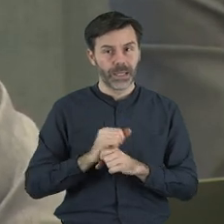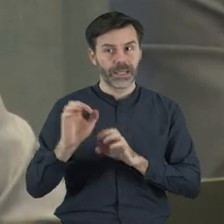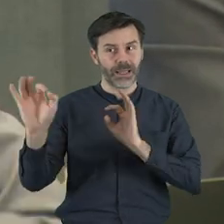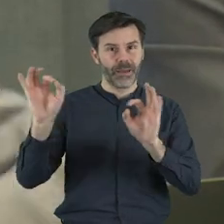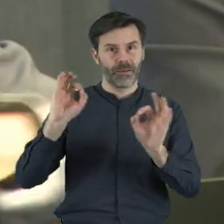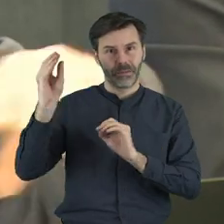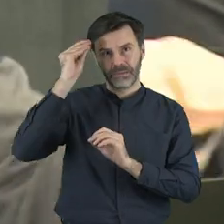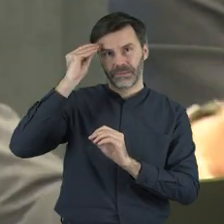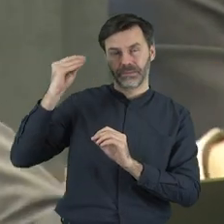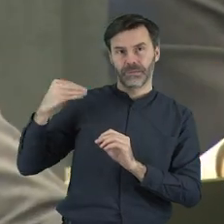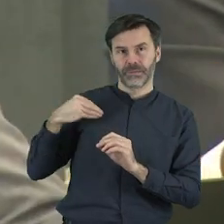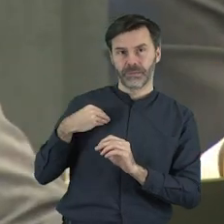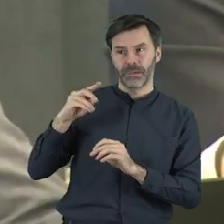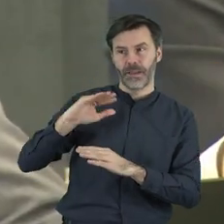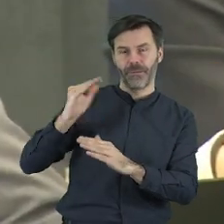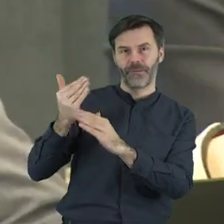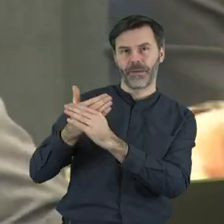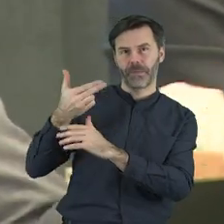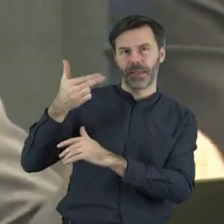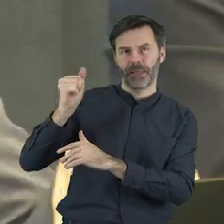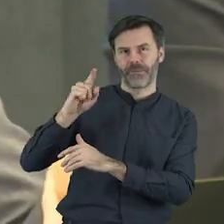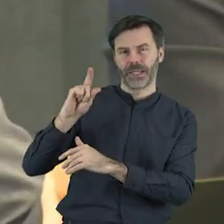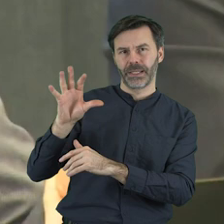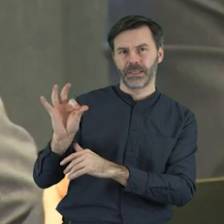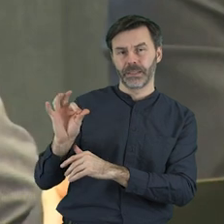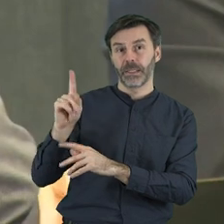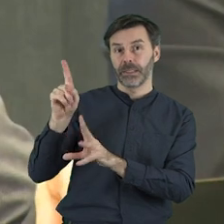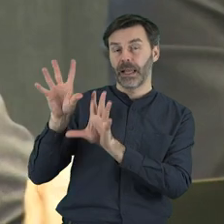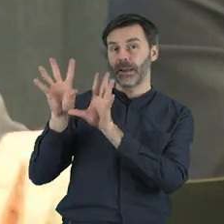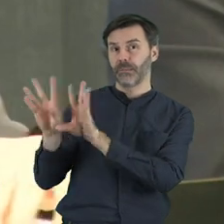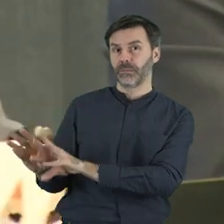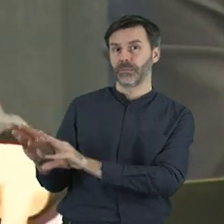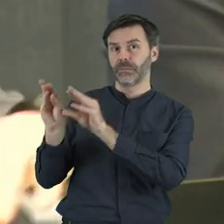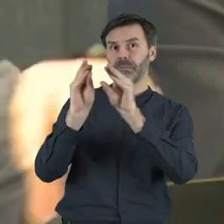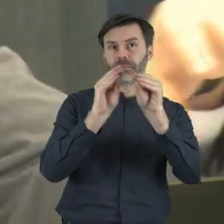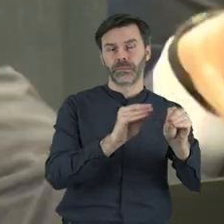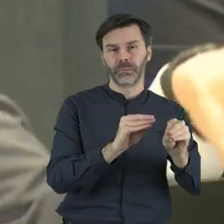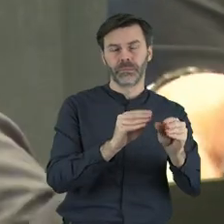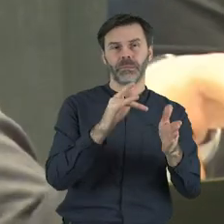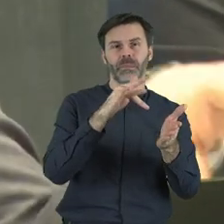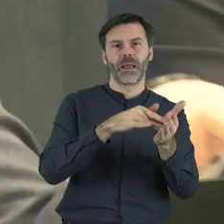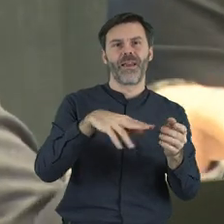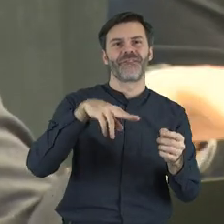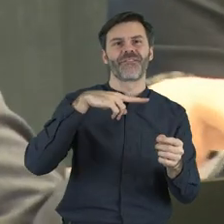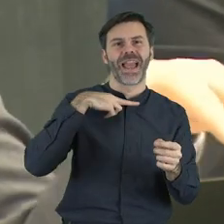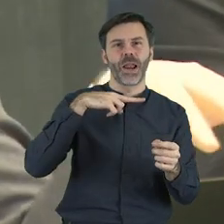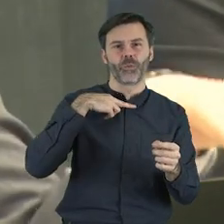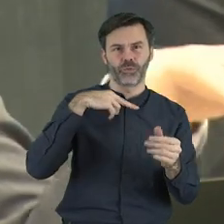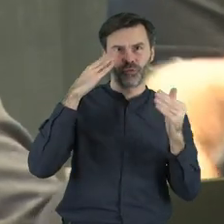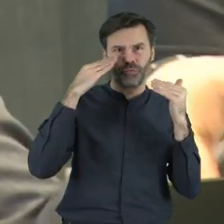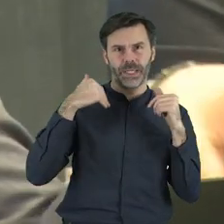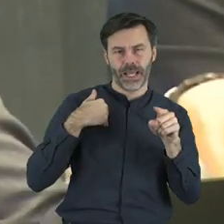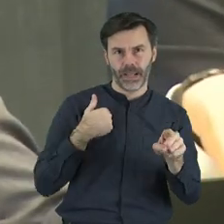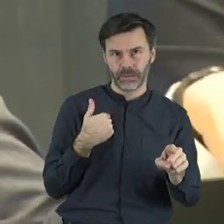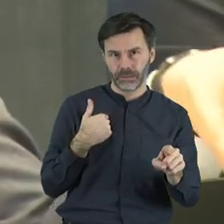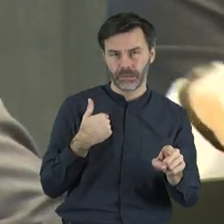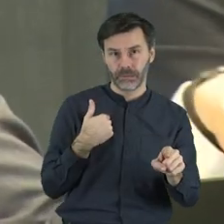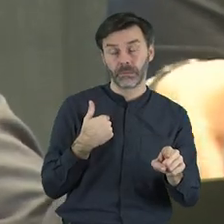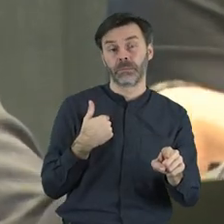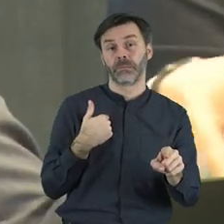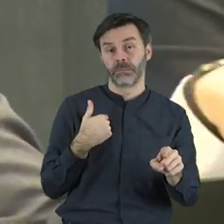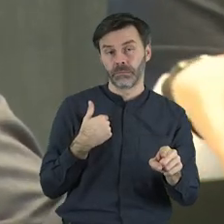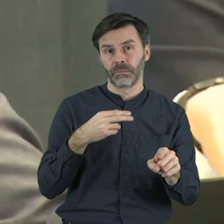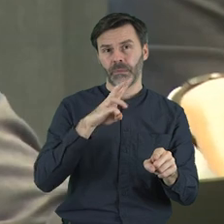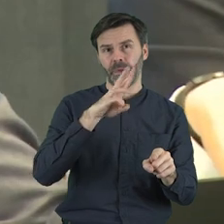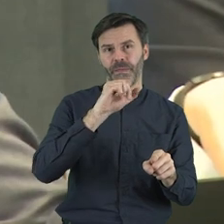się chce do Wielunia, do szpitala w Wieluniu. Czyli na terenie tych trzech powiatów, których